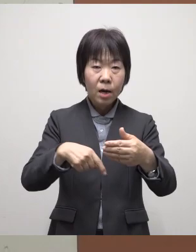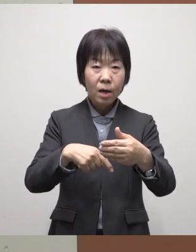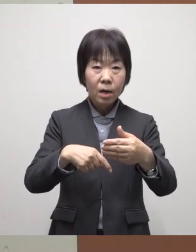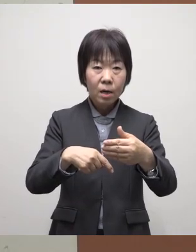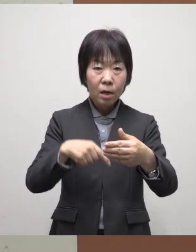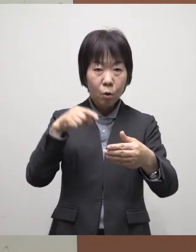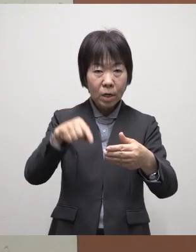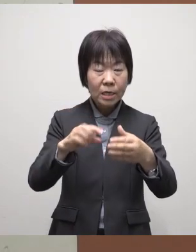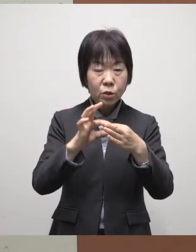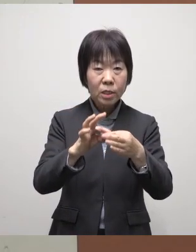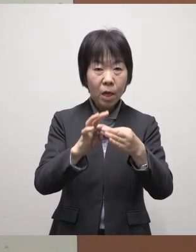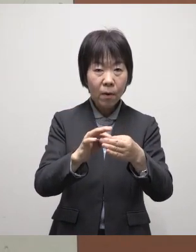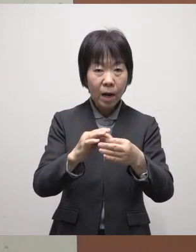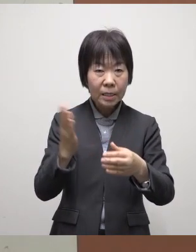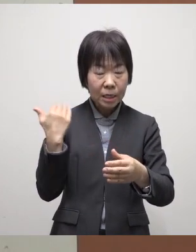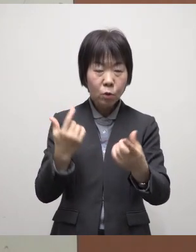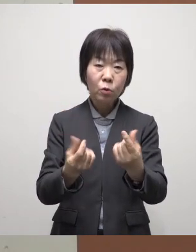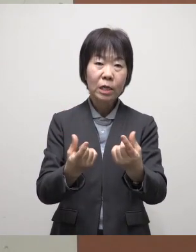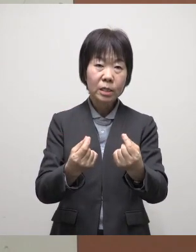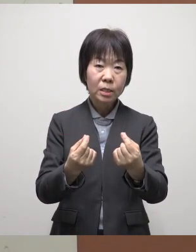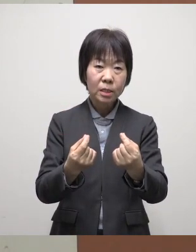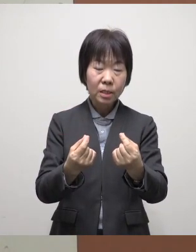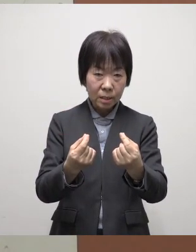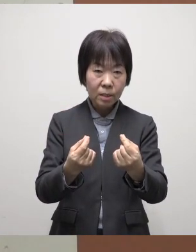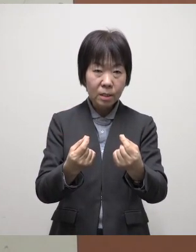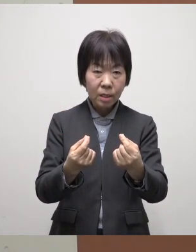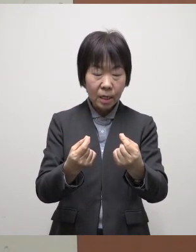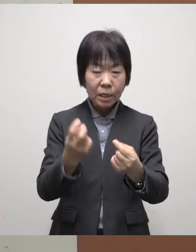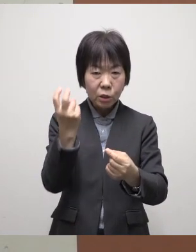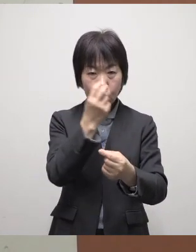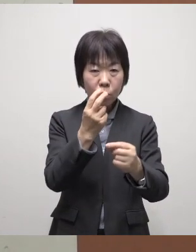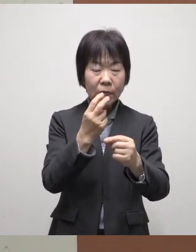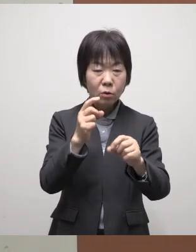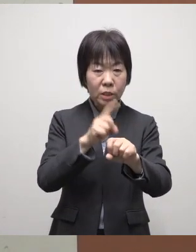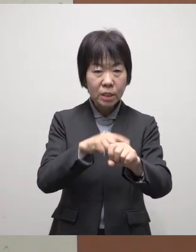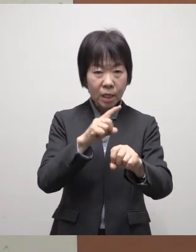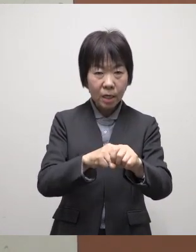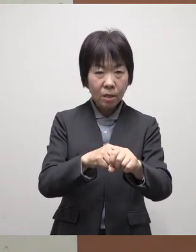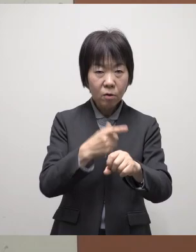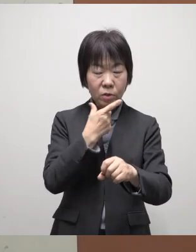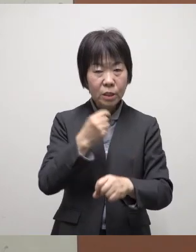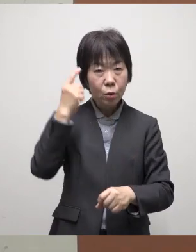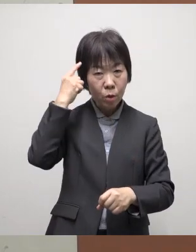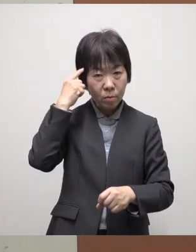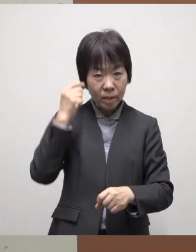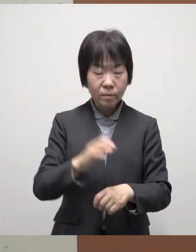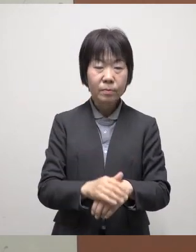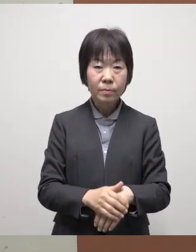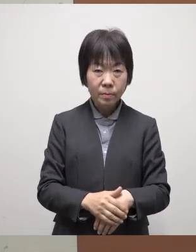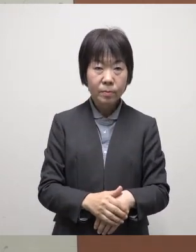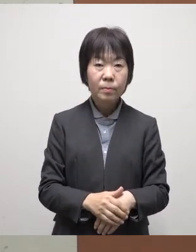これについては先ほどと同じようにもうしばらく調査の時間をいただければと思います